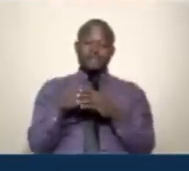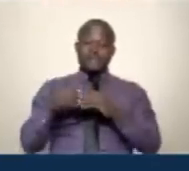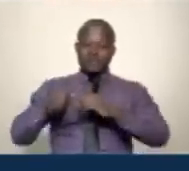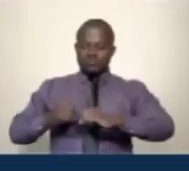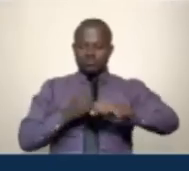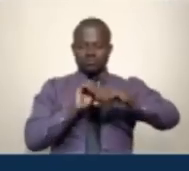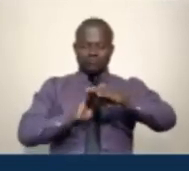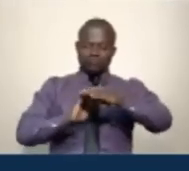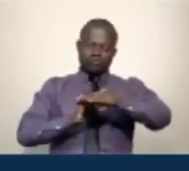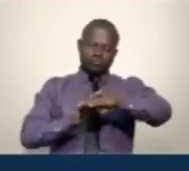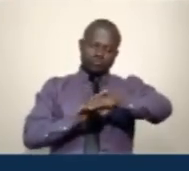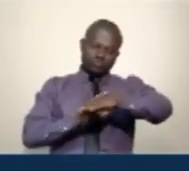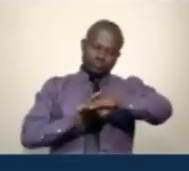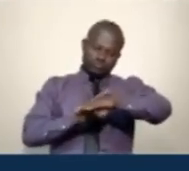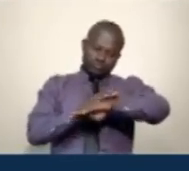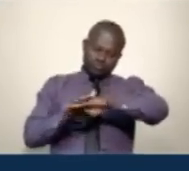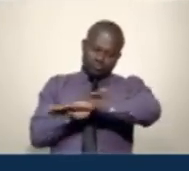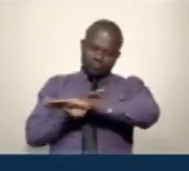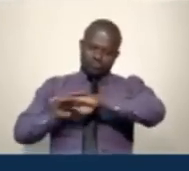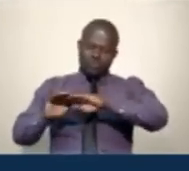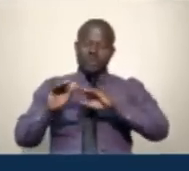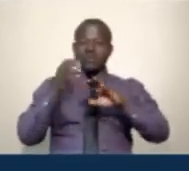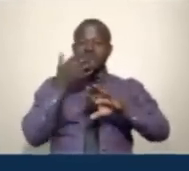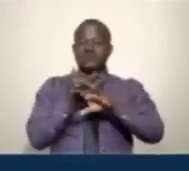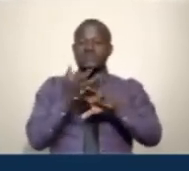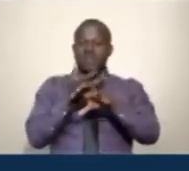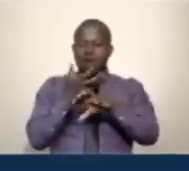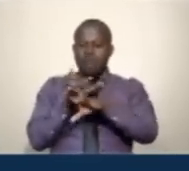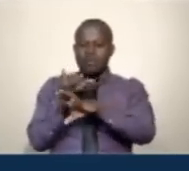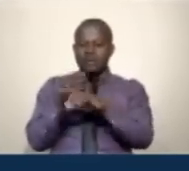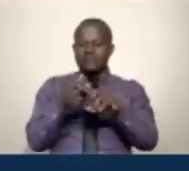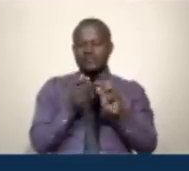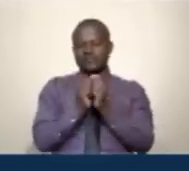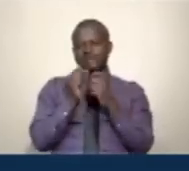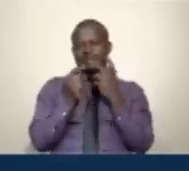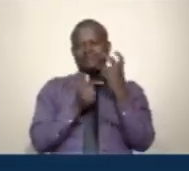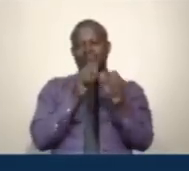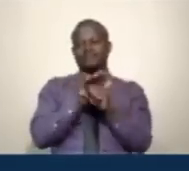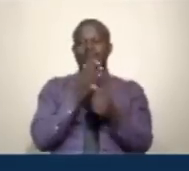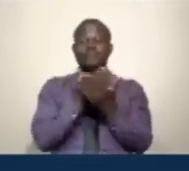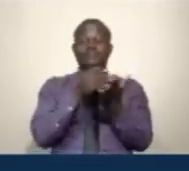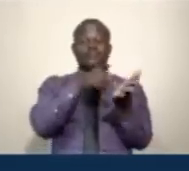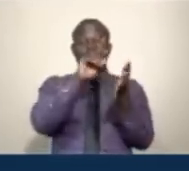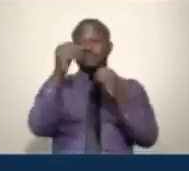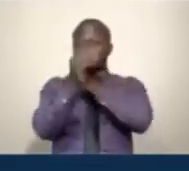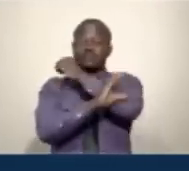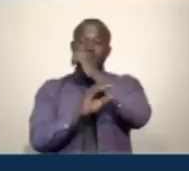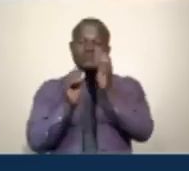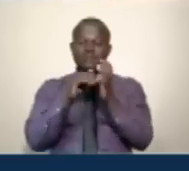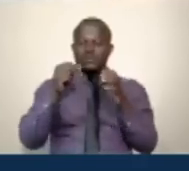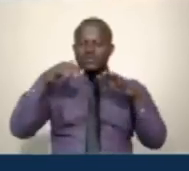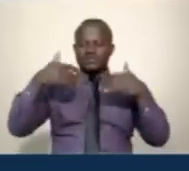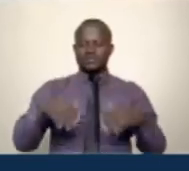akora nkibuye andi maguje y'amabuye mbese byinshi yabinsaba kujya kubigura hanze kandi ugasanga